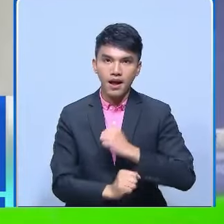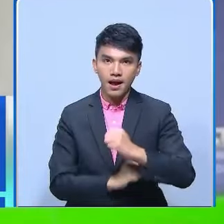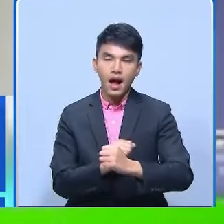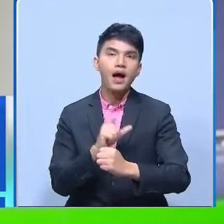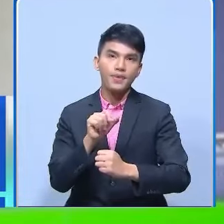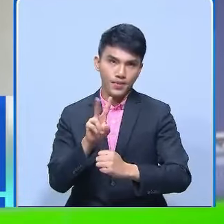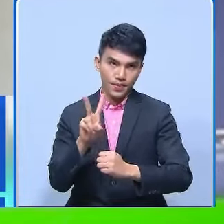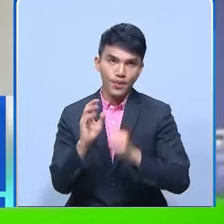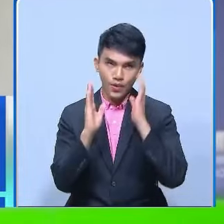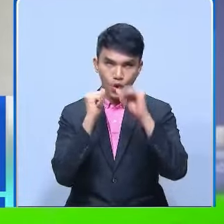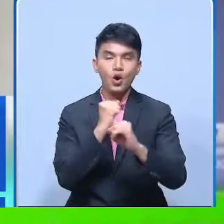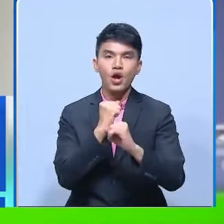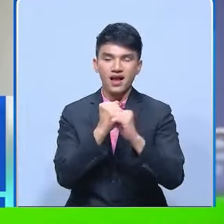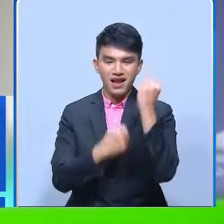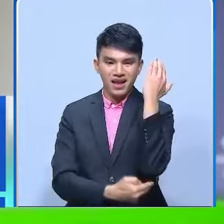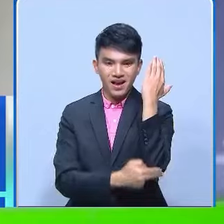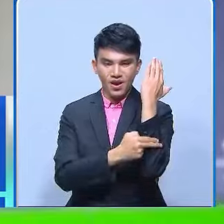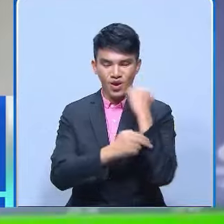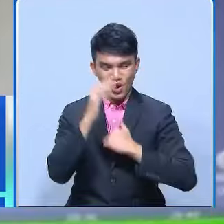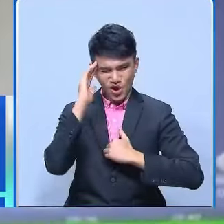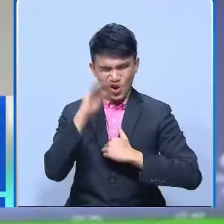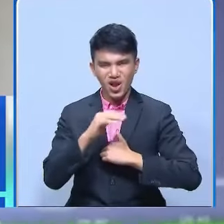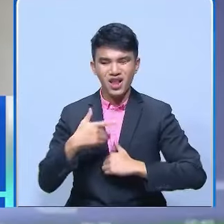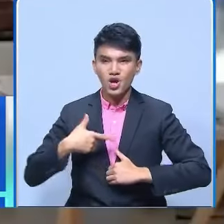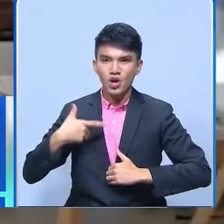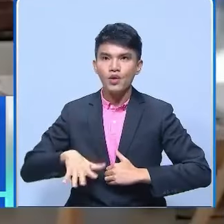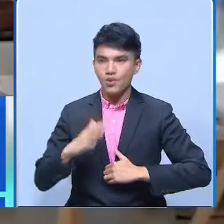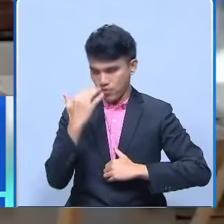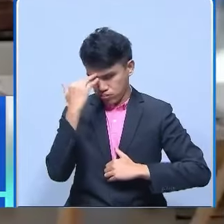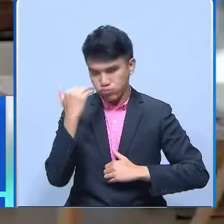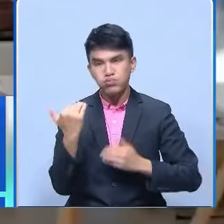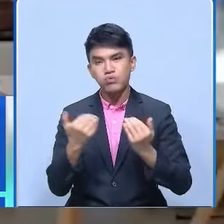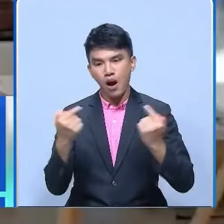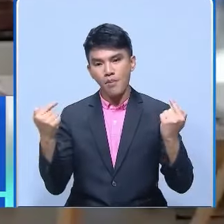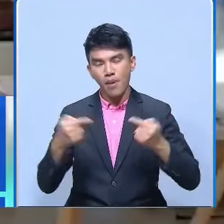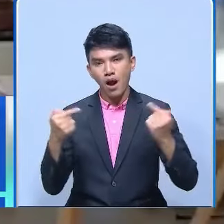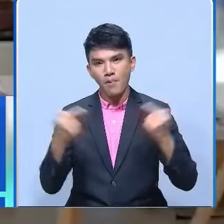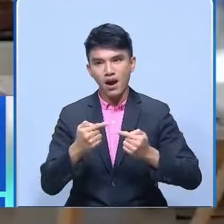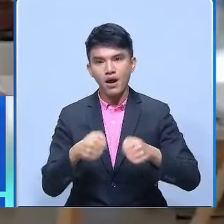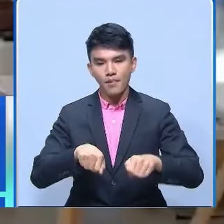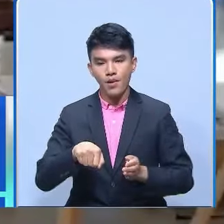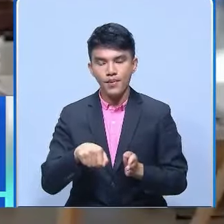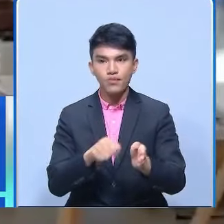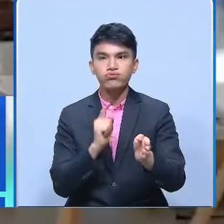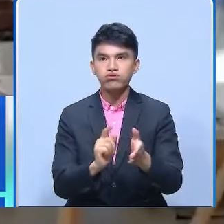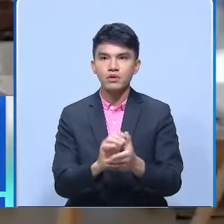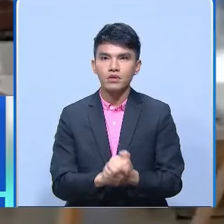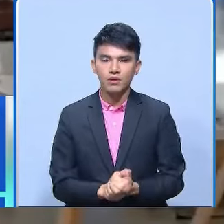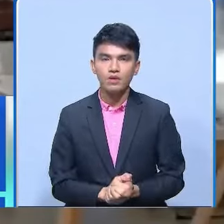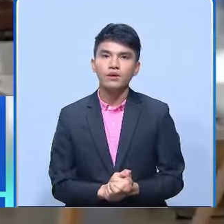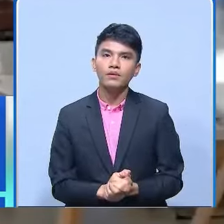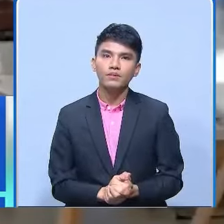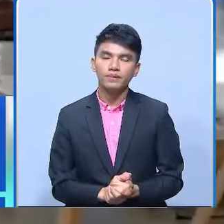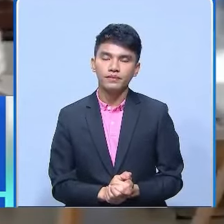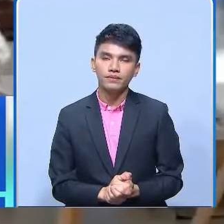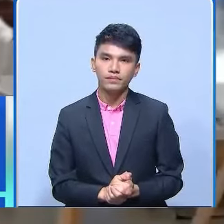ปีพนักงานโรงแรมถึงในหอพักไม่พอใจที่ไปต่อว่าลูกชายของนายพงศ์พีระที่ขี่รถจักรยานยนต์ข้ามเลนแล้วก็